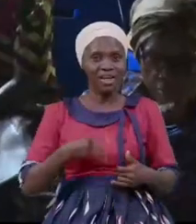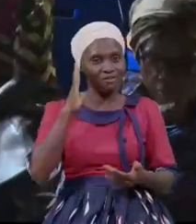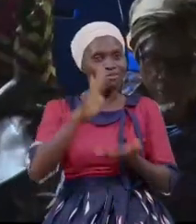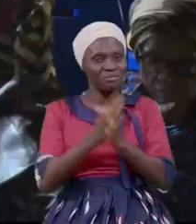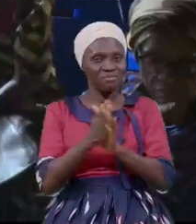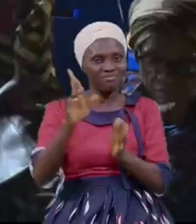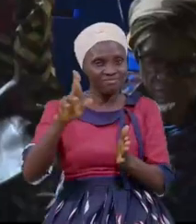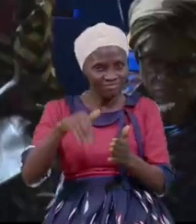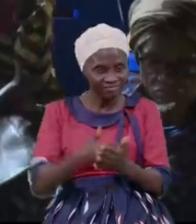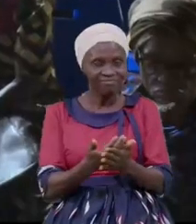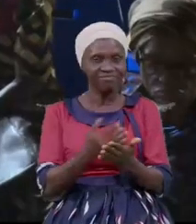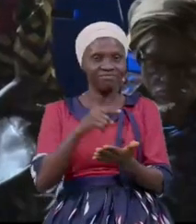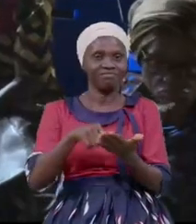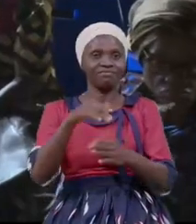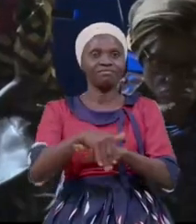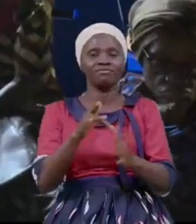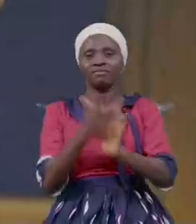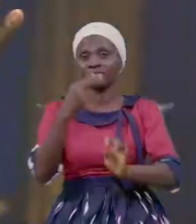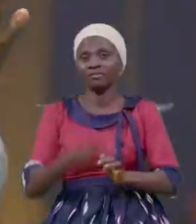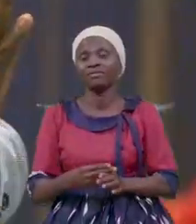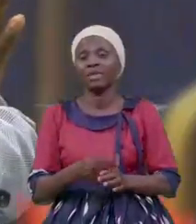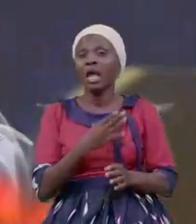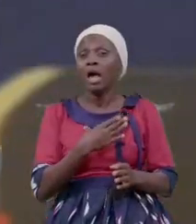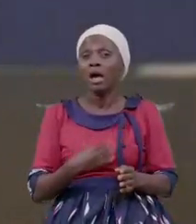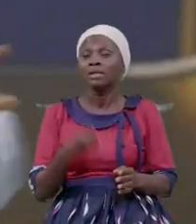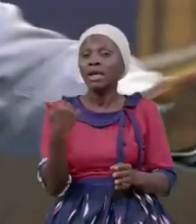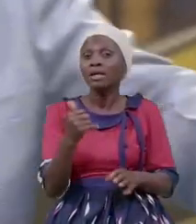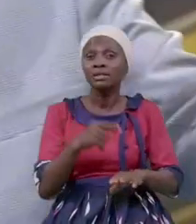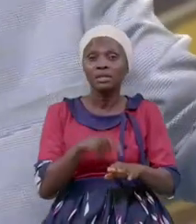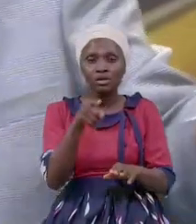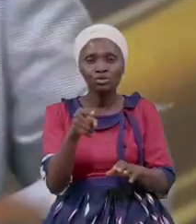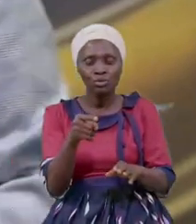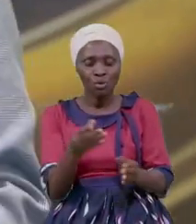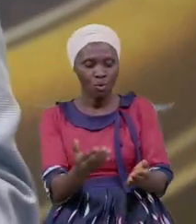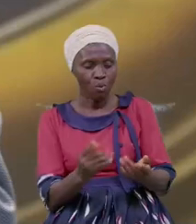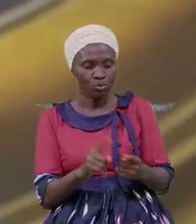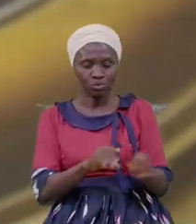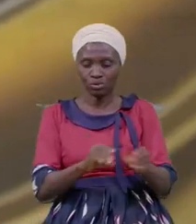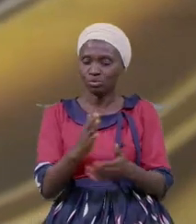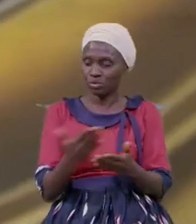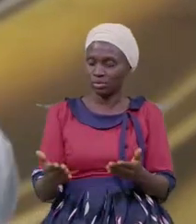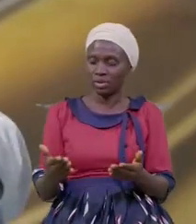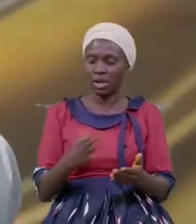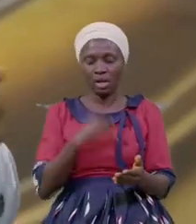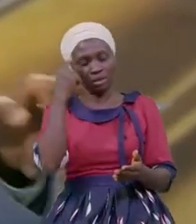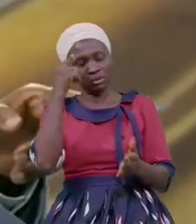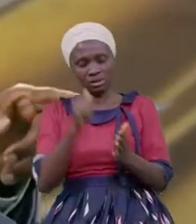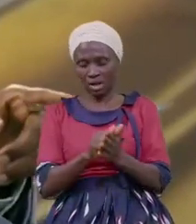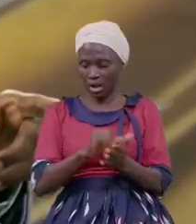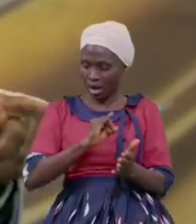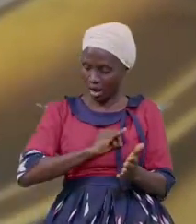soir et chaque fois que tu veux faire quelque chose et tu dis je veux faire ceci